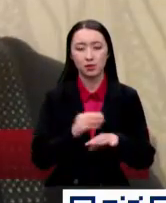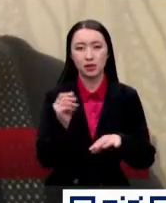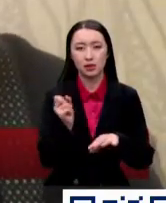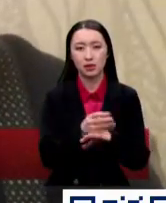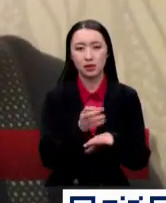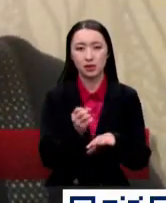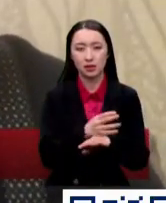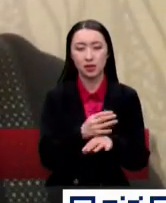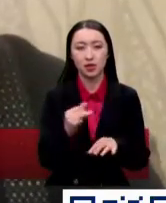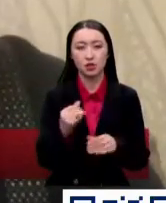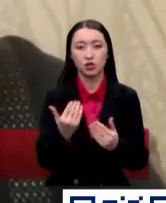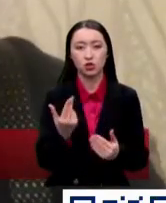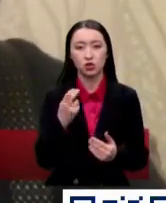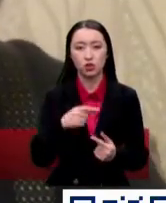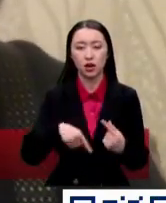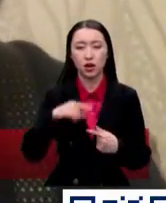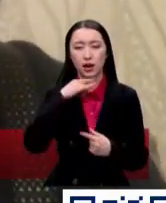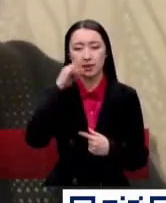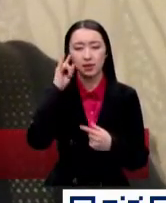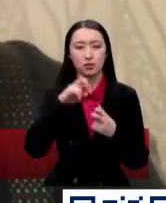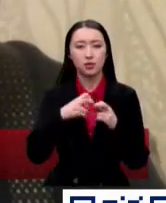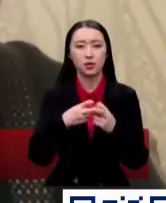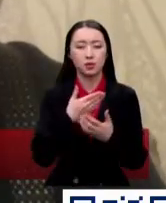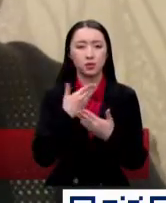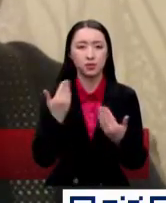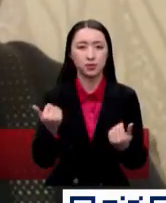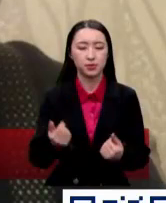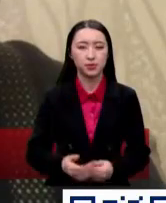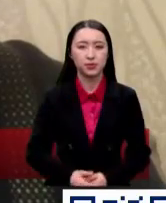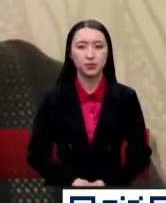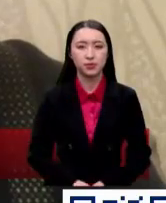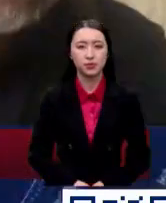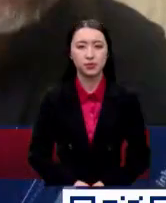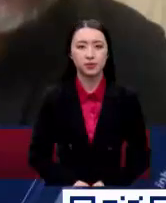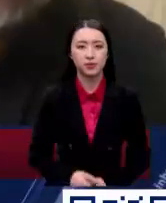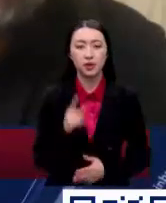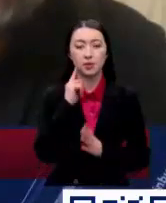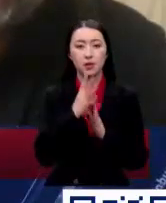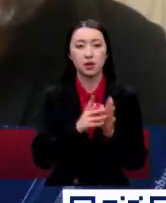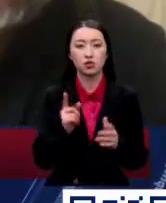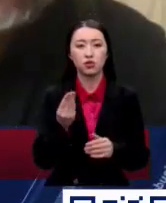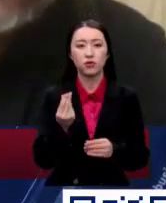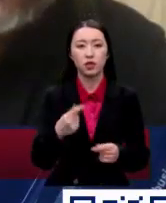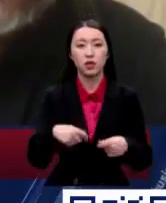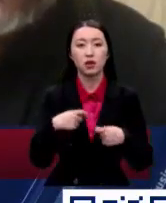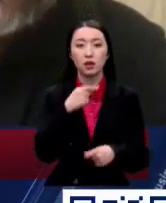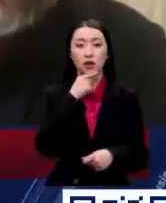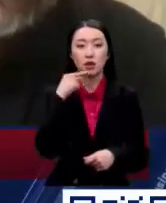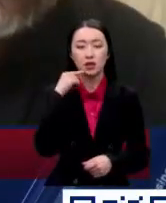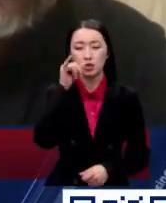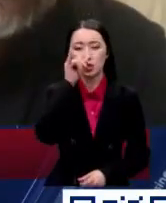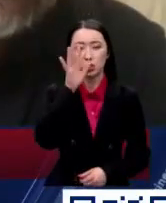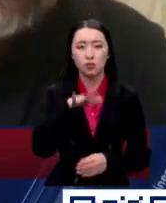счетов, внутри Казахстана у них проблем не будет. Ну, уже понятно, что финансовый рынок России не сможет